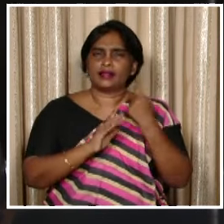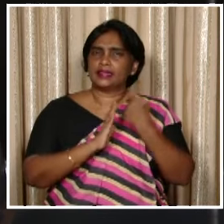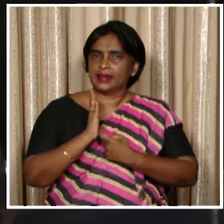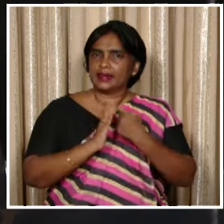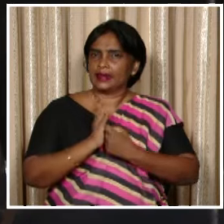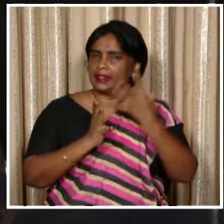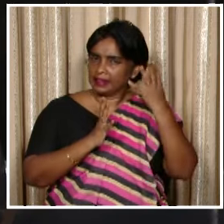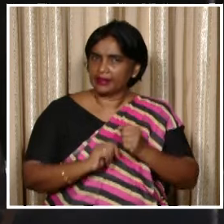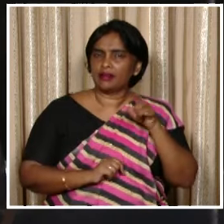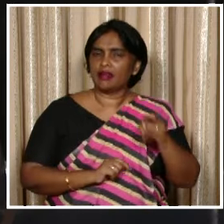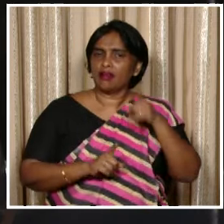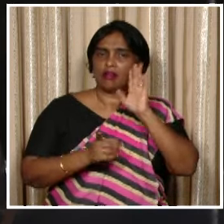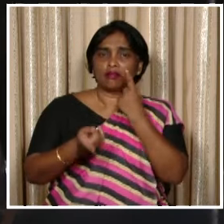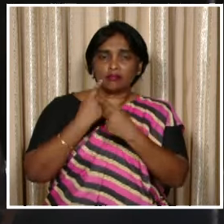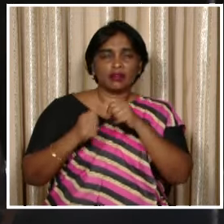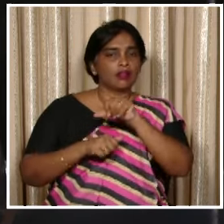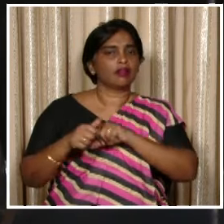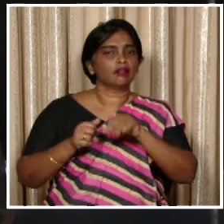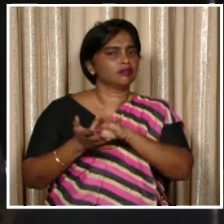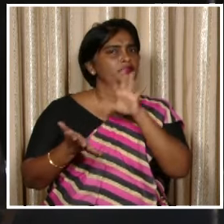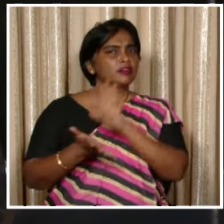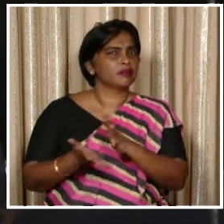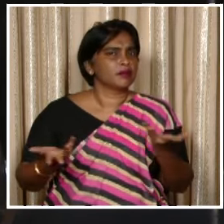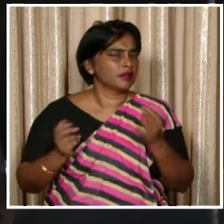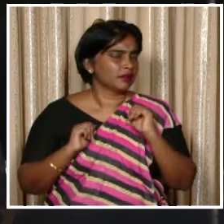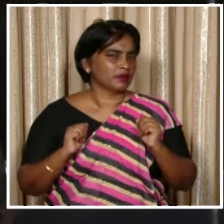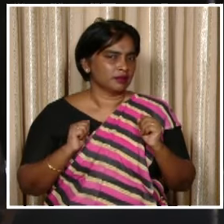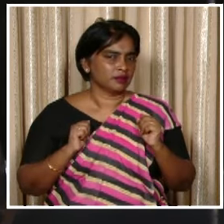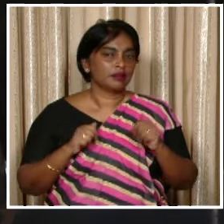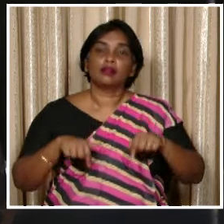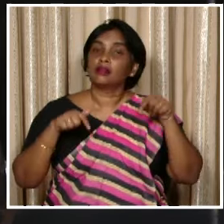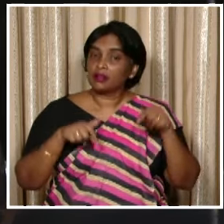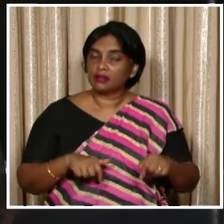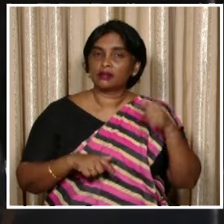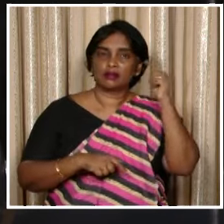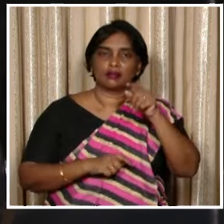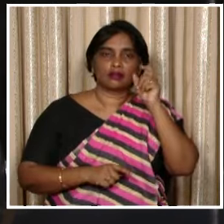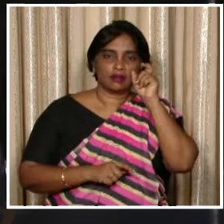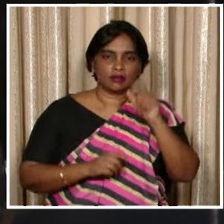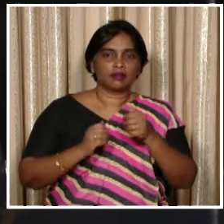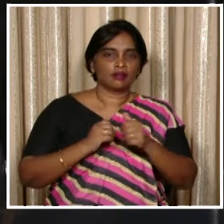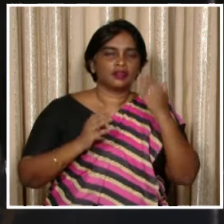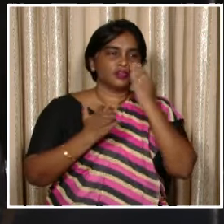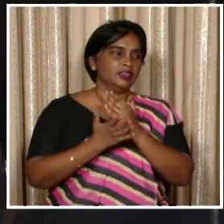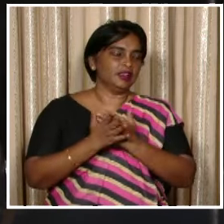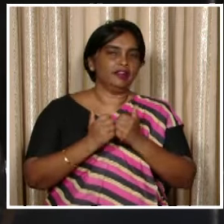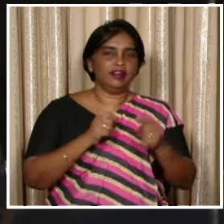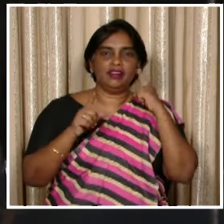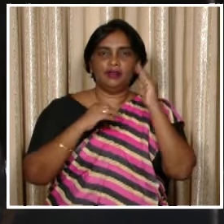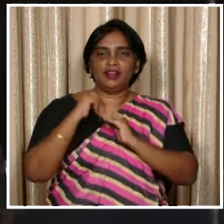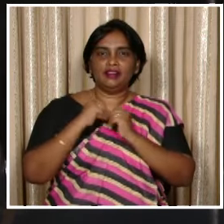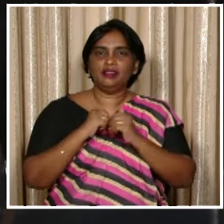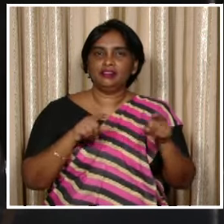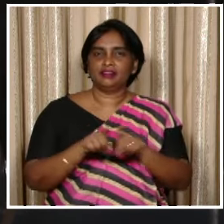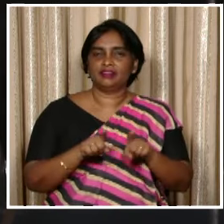ඇයි බැරි මේ නියාමන ආයතනය ස්ථාපනය කරන්න? දැන් ගිහිල්ලා බැලුවොත් එහෙම මේ ටෙලිෆෝන් එකේ